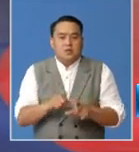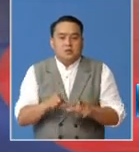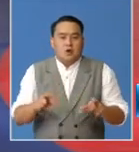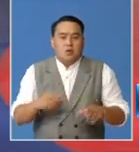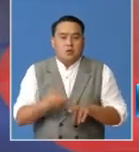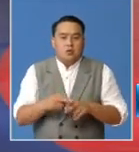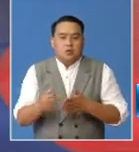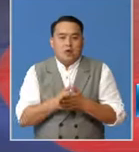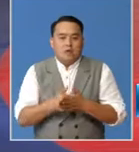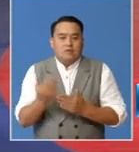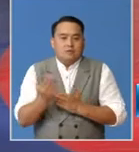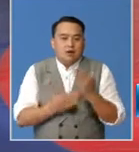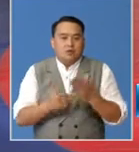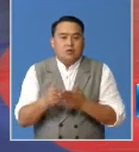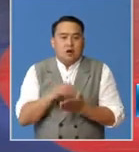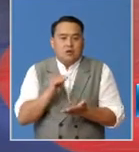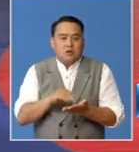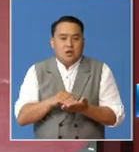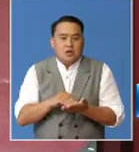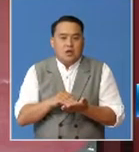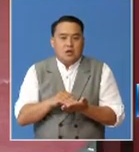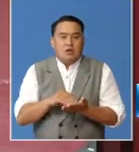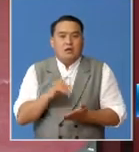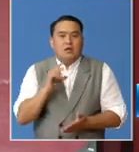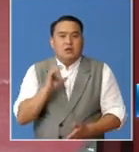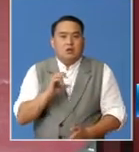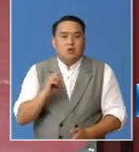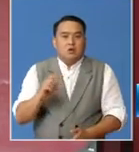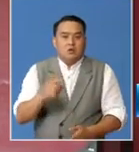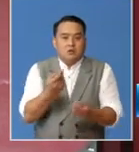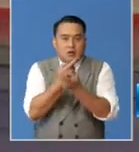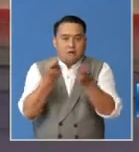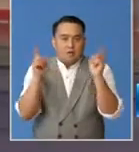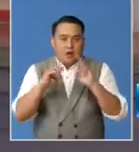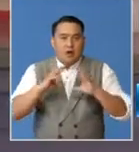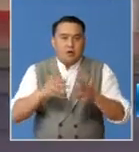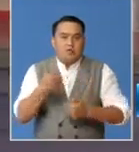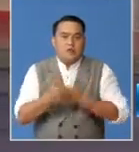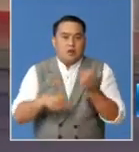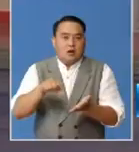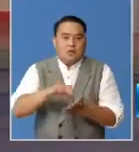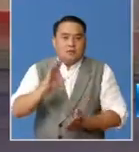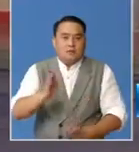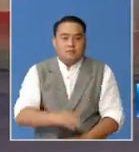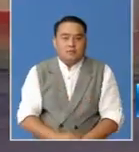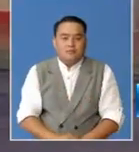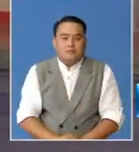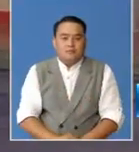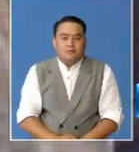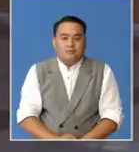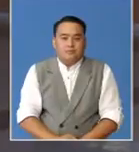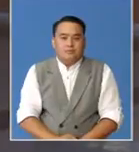саңлақтардың бұл жетістігін жоғары бағалап отыр. Жүлдегерлер енді 42 айында Словакияда өтетін әлем чемпионатына қатысады.